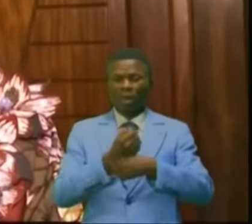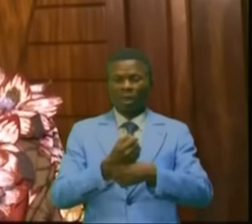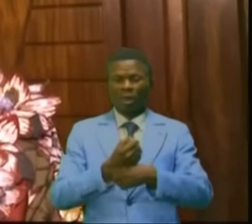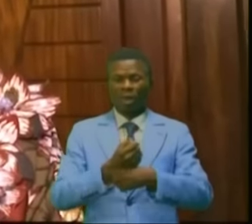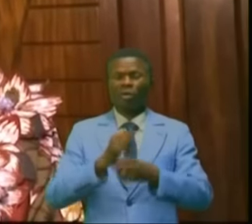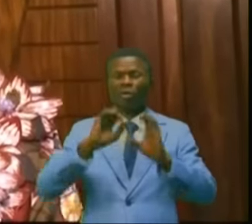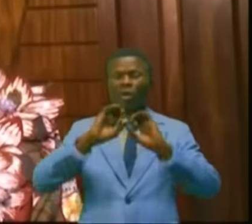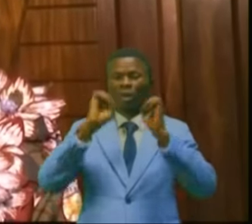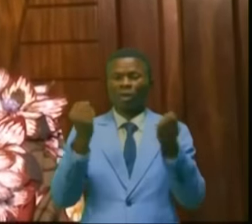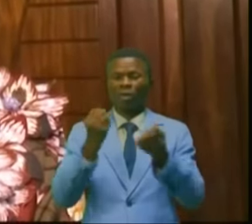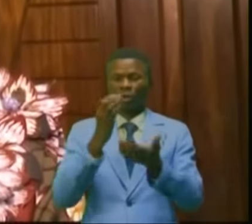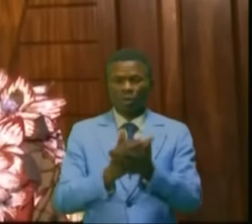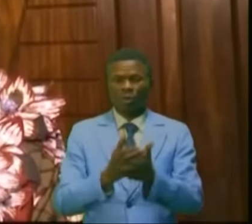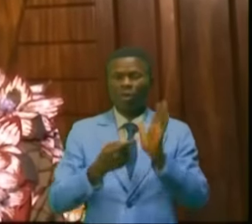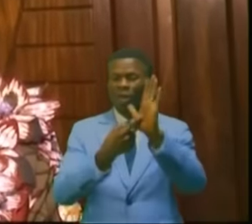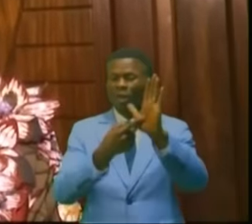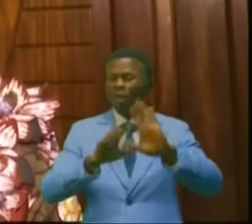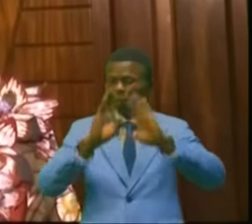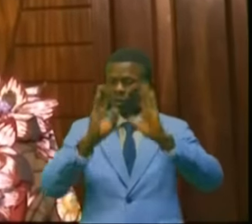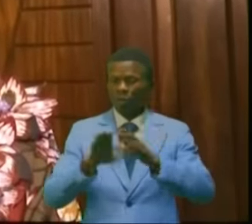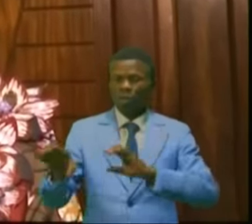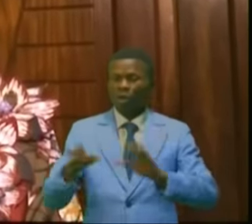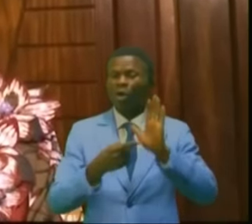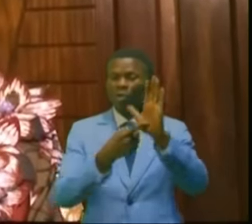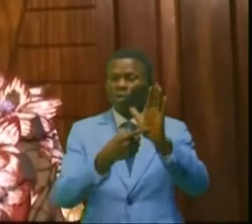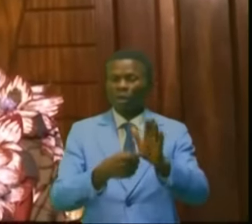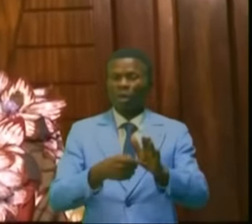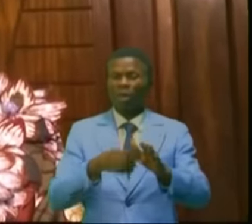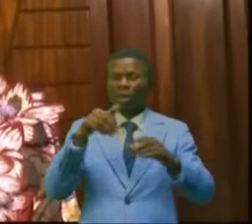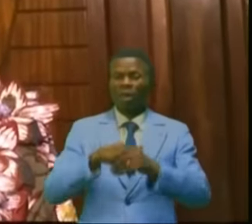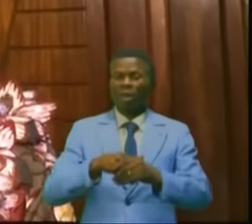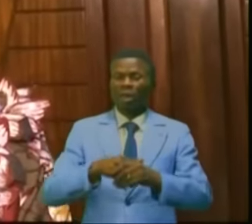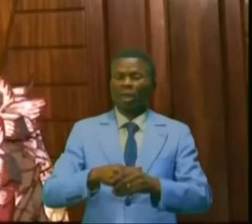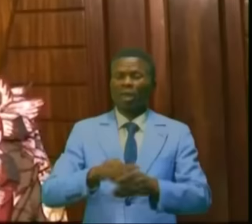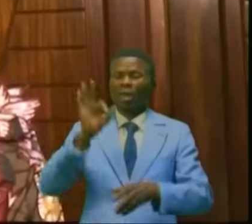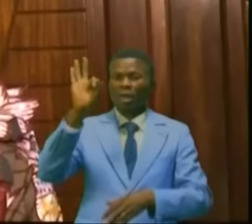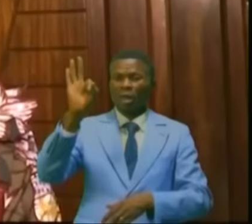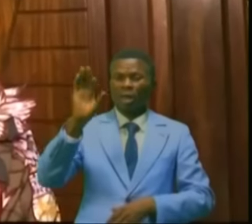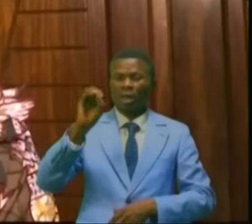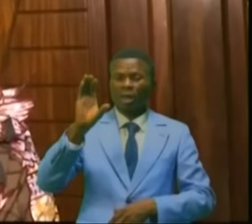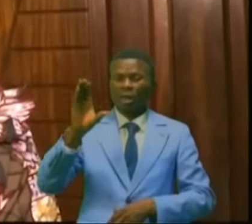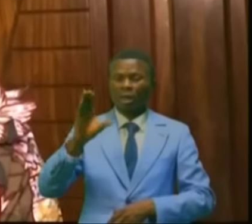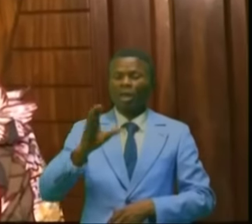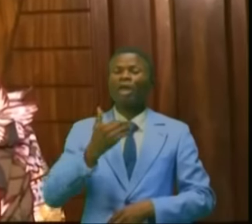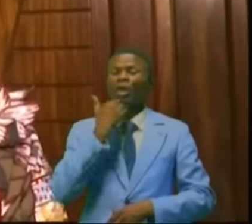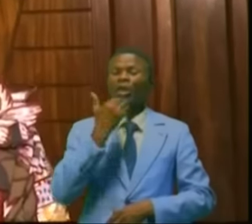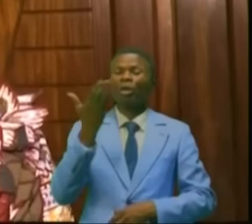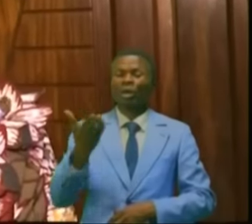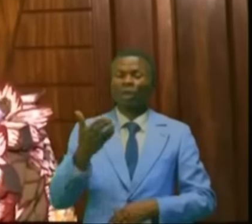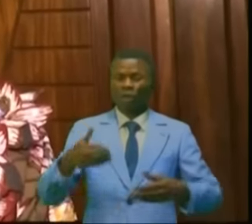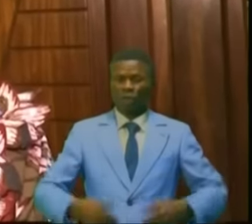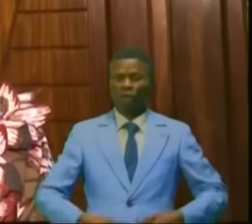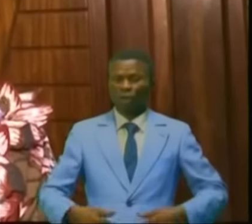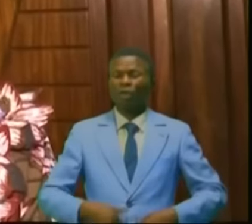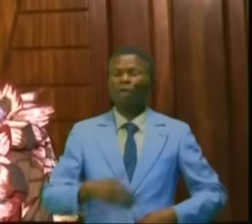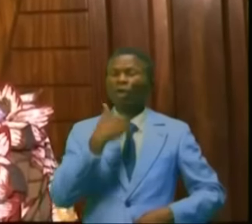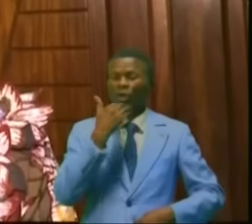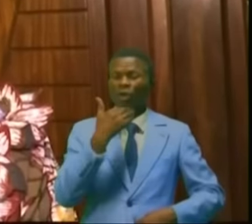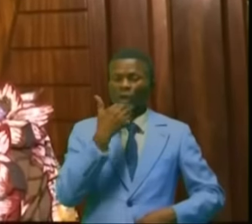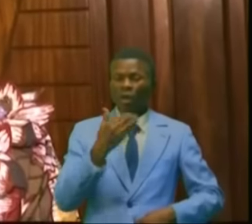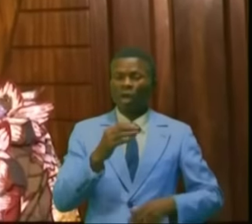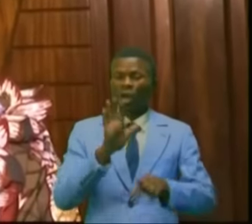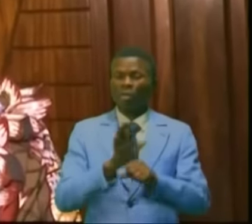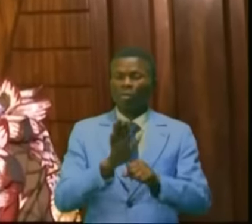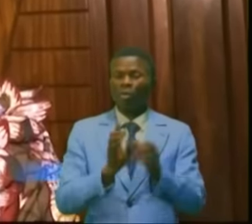Donc c'est de présenter tout ça et de montrer qu'à la FEC, c'est vrai qu'il y a des grands patrons, mais il y a aussi des jeunes grands patrons en puissance,